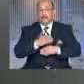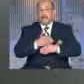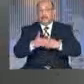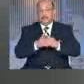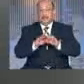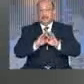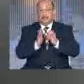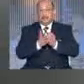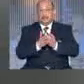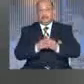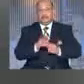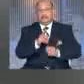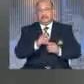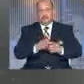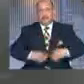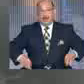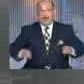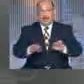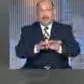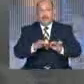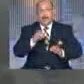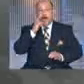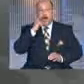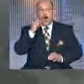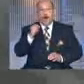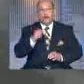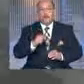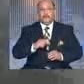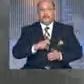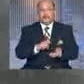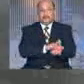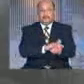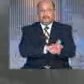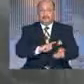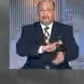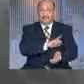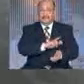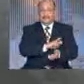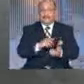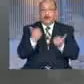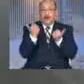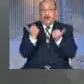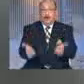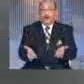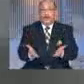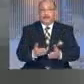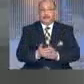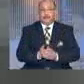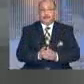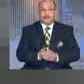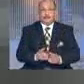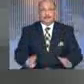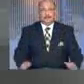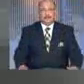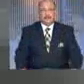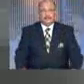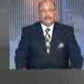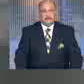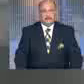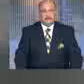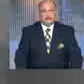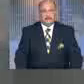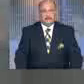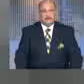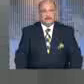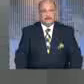هي أرض مساحتها 10 هكتارات تبرع بها مواطن أصيل الجهة. رعت بعشر هكتارات